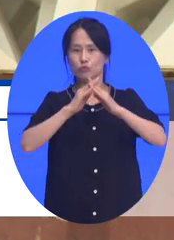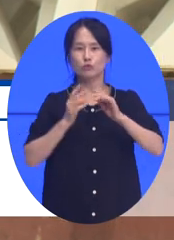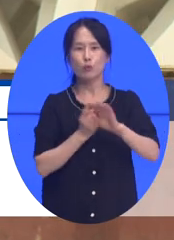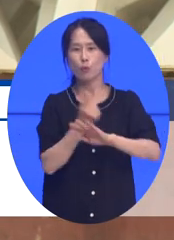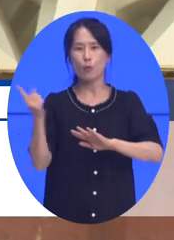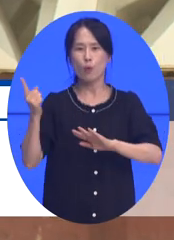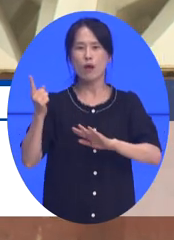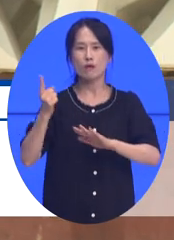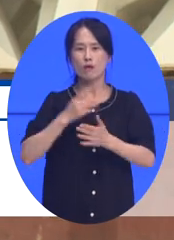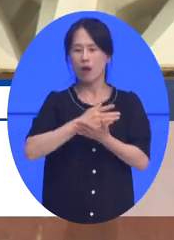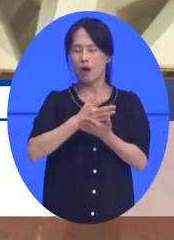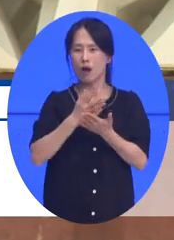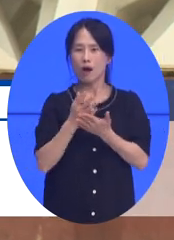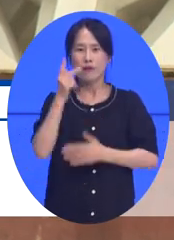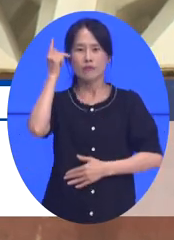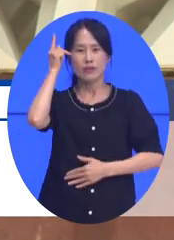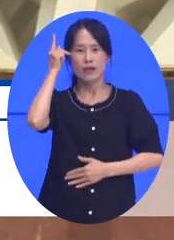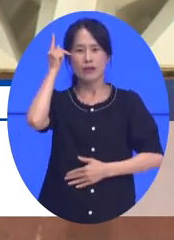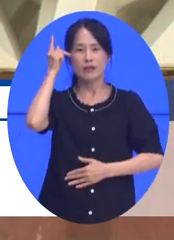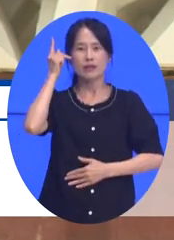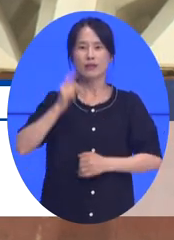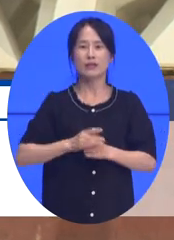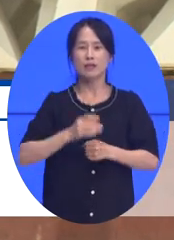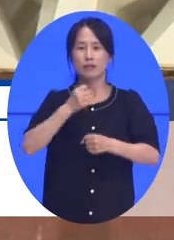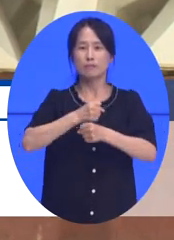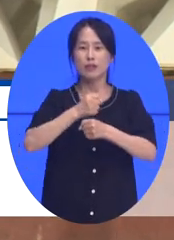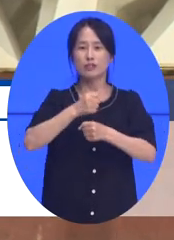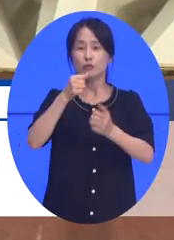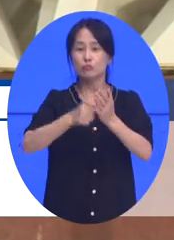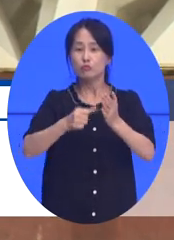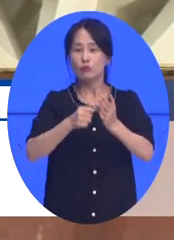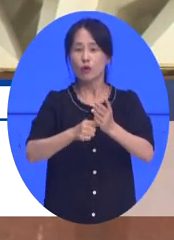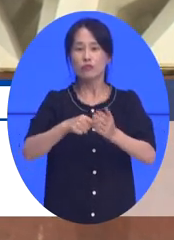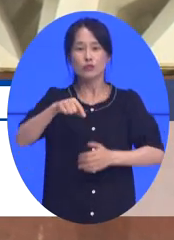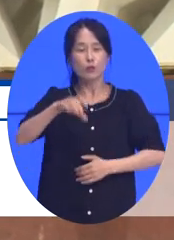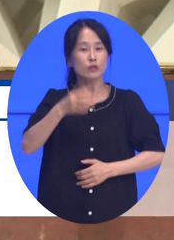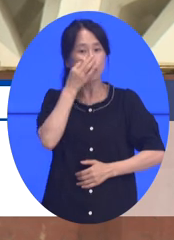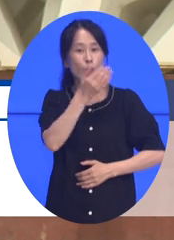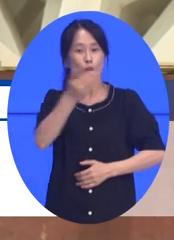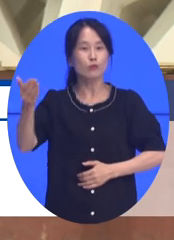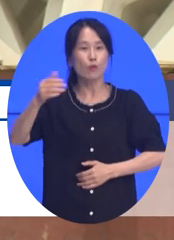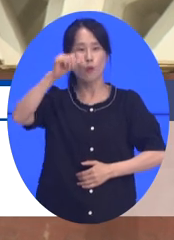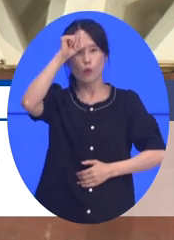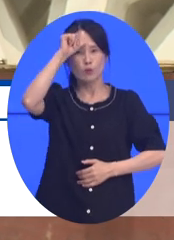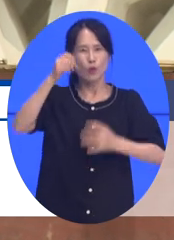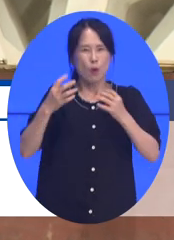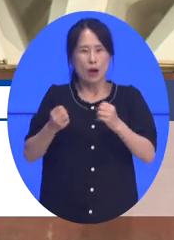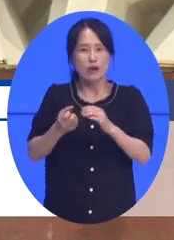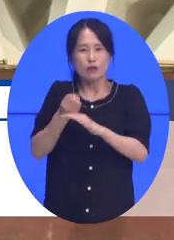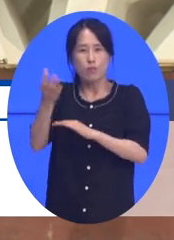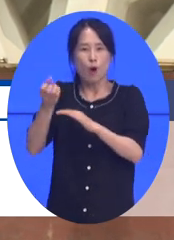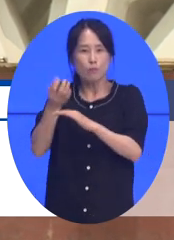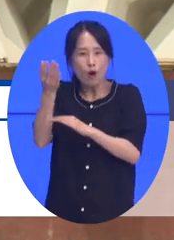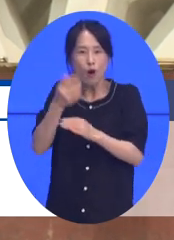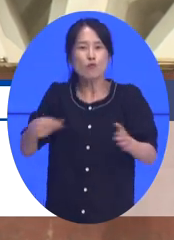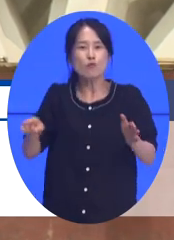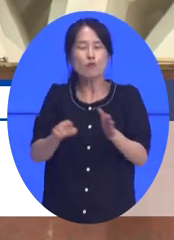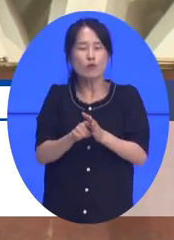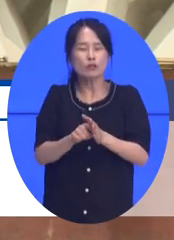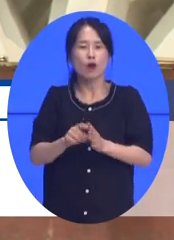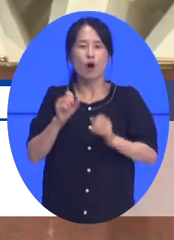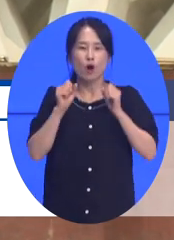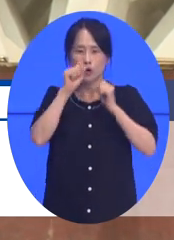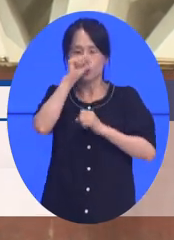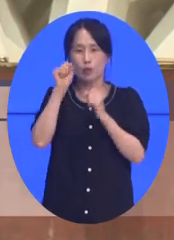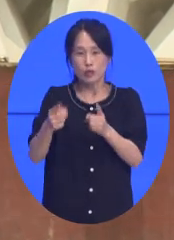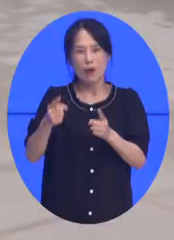또그 밖에 많은 K 한류 제품들이 이곳에서 전시가 되고 인도에 많이 진출할 수 있는 좋은 계기가